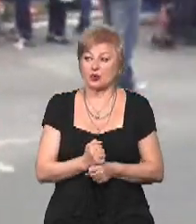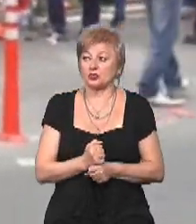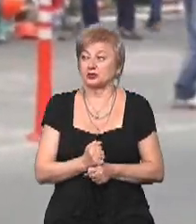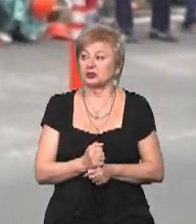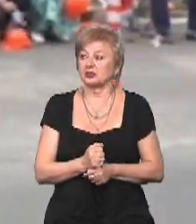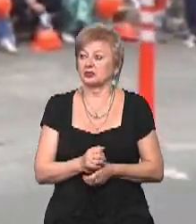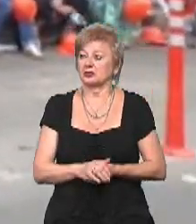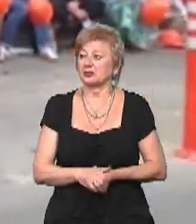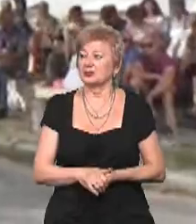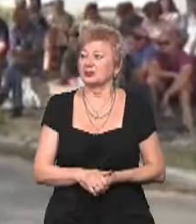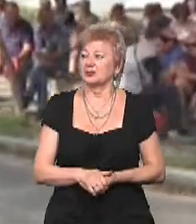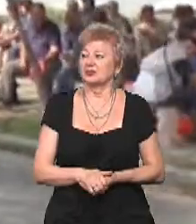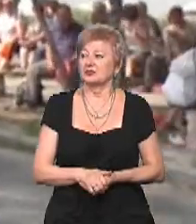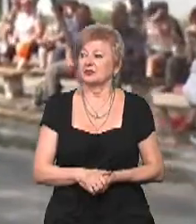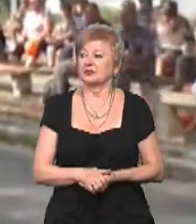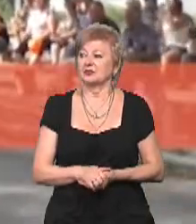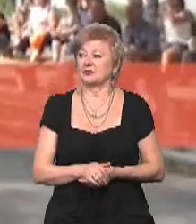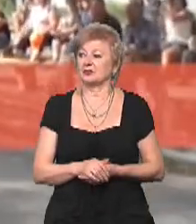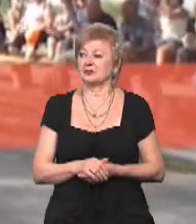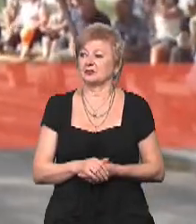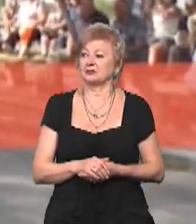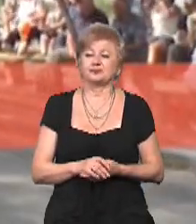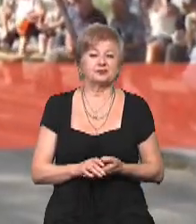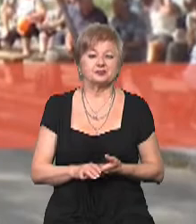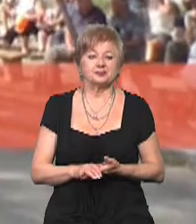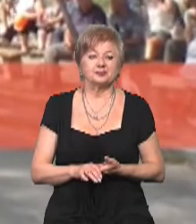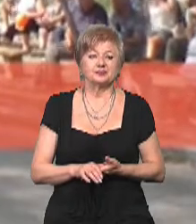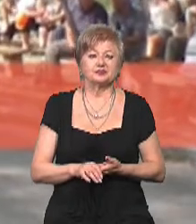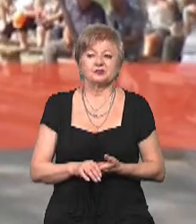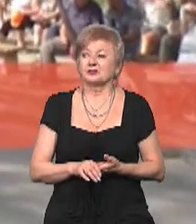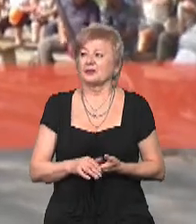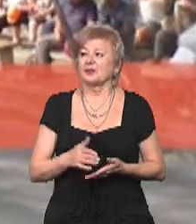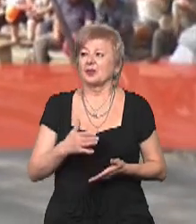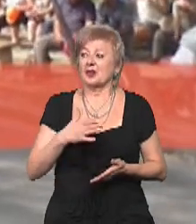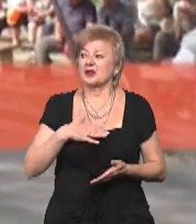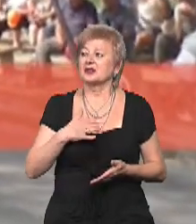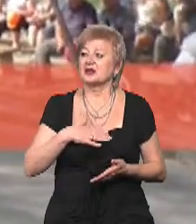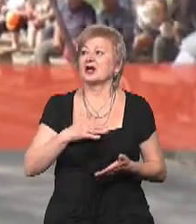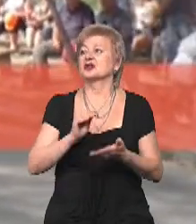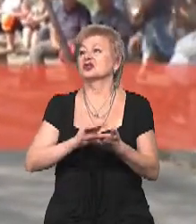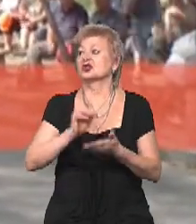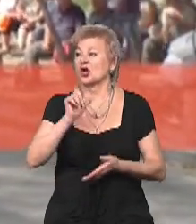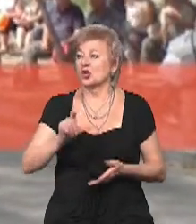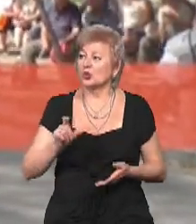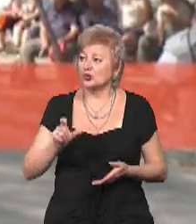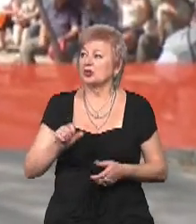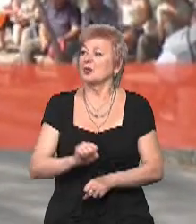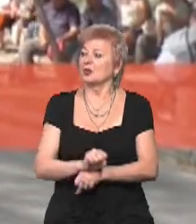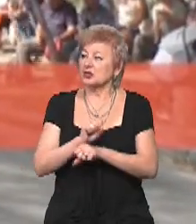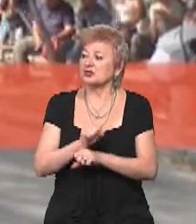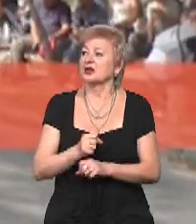тих тарифів, які були започатковані у липні місяці, і наші видатки на електроенергію зросли відразу